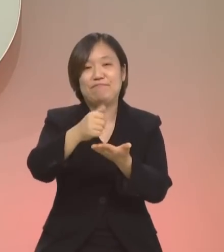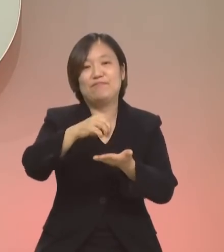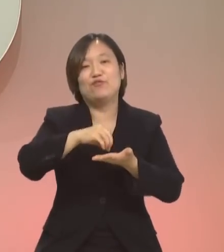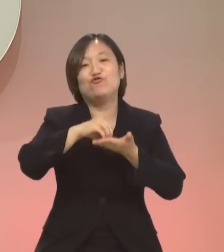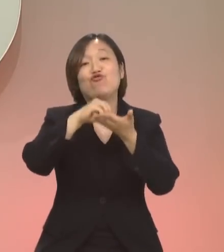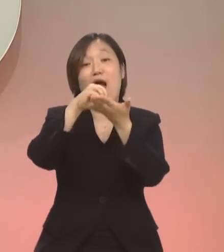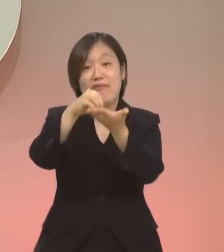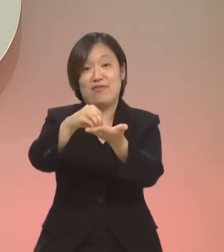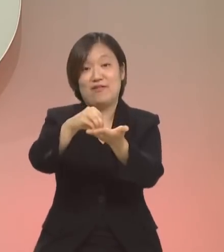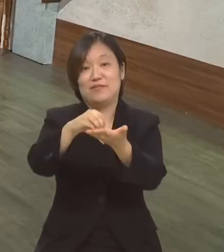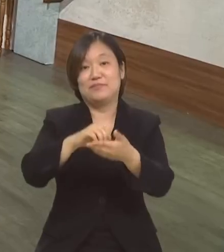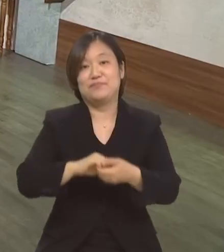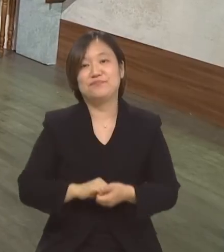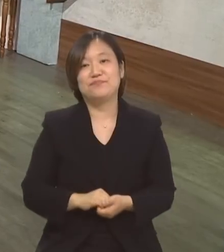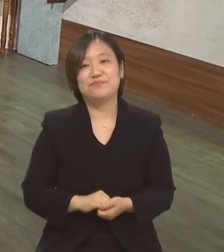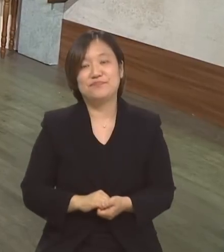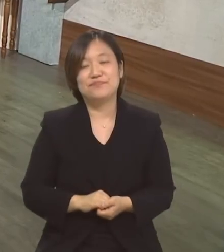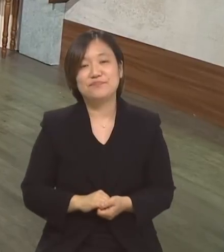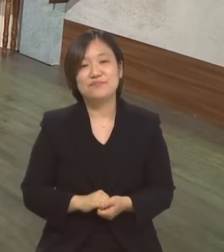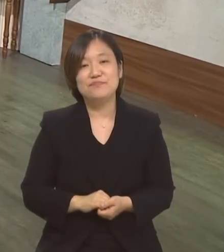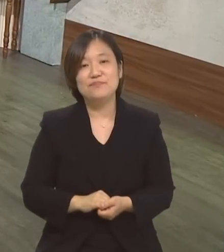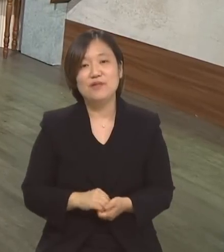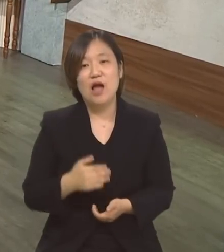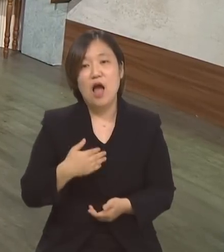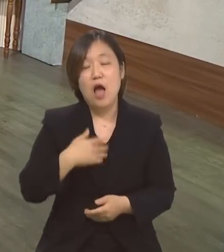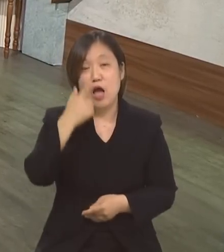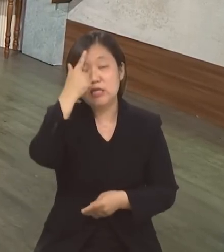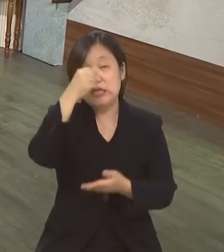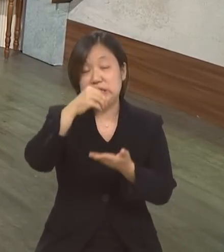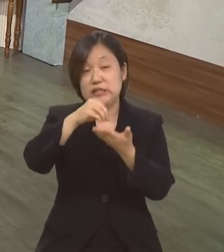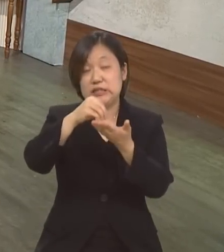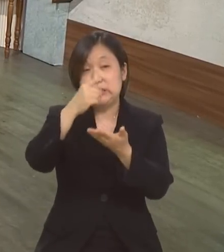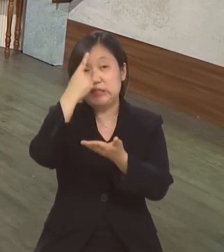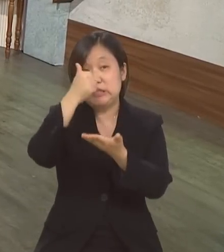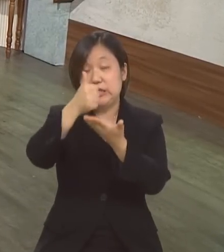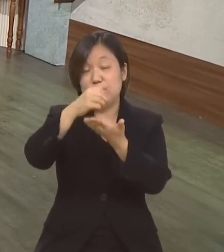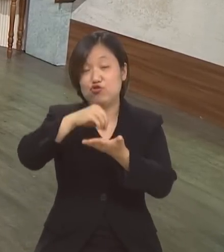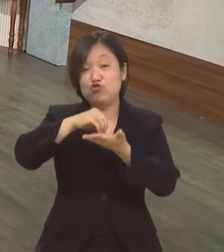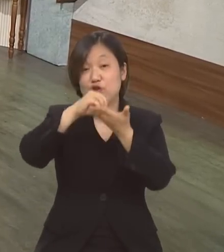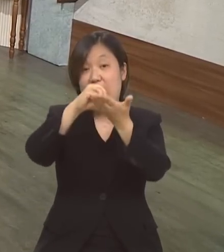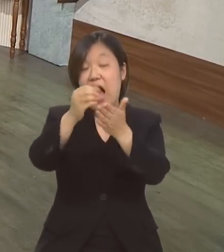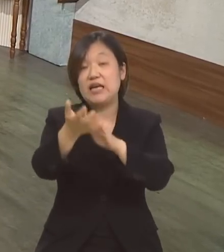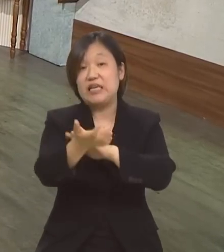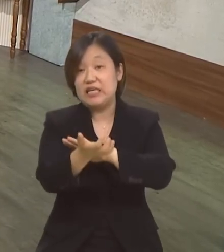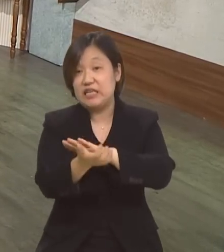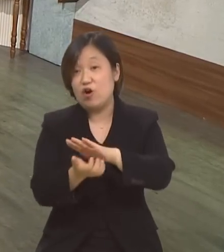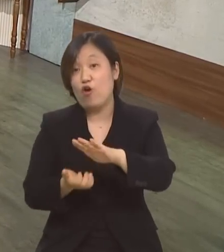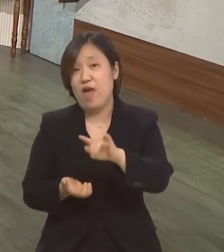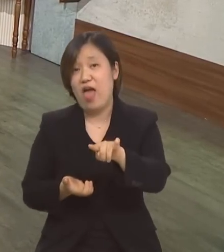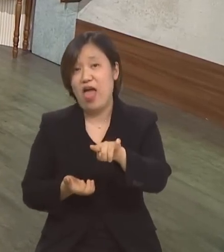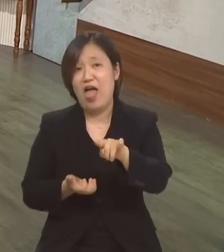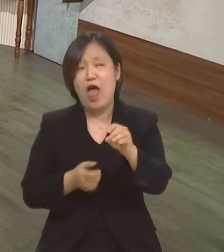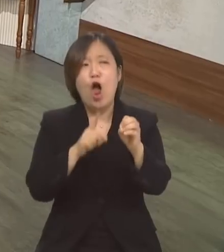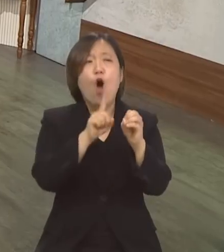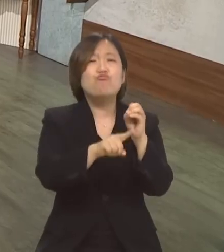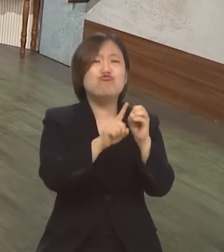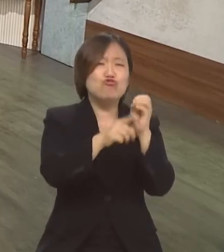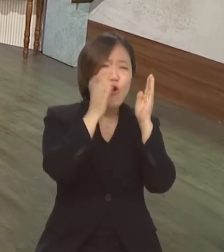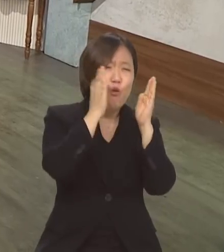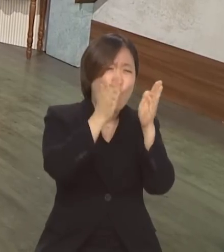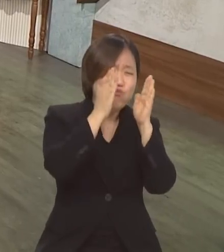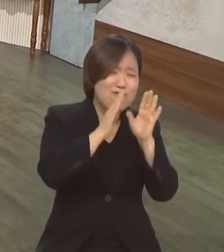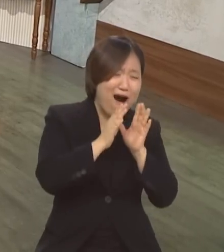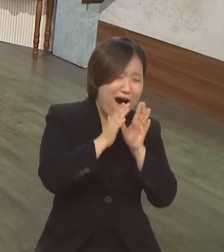나이에 출가를 했는데 출가하기 전에 그 젊은 나의 불교의 몇 년 동안 푹